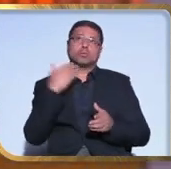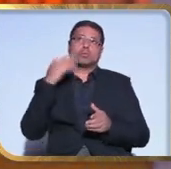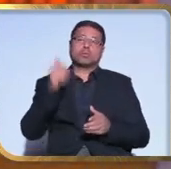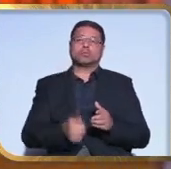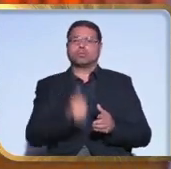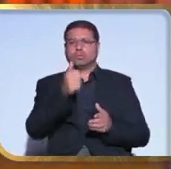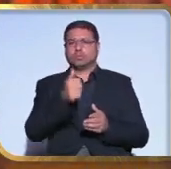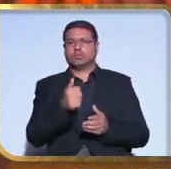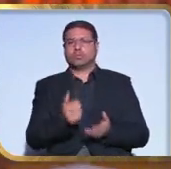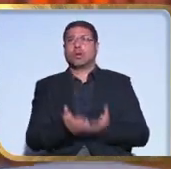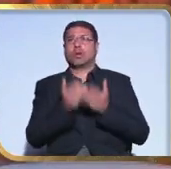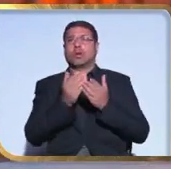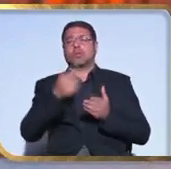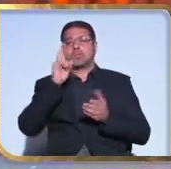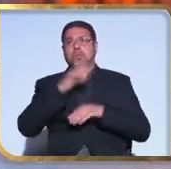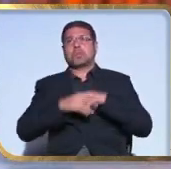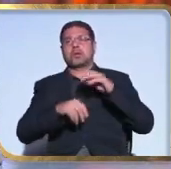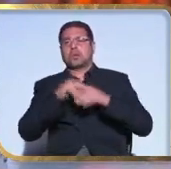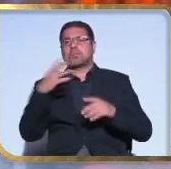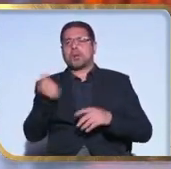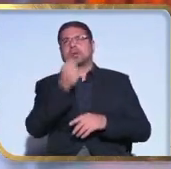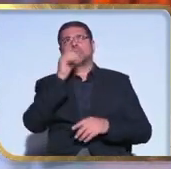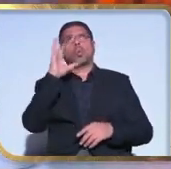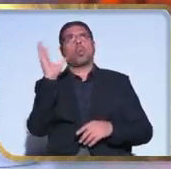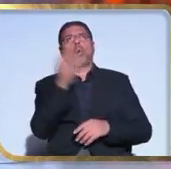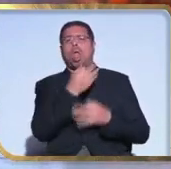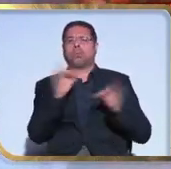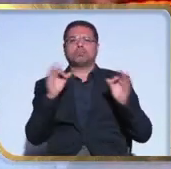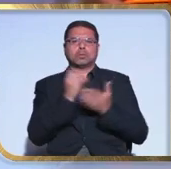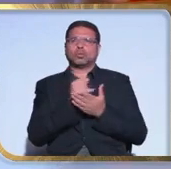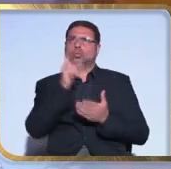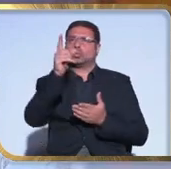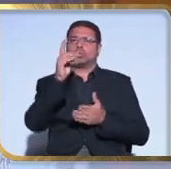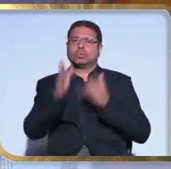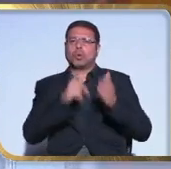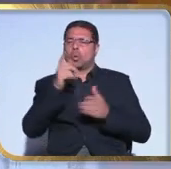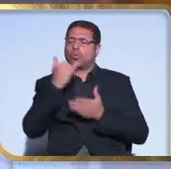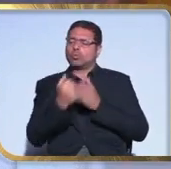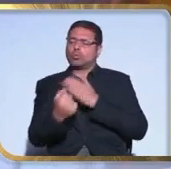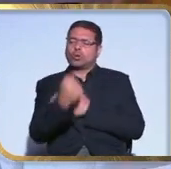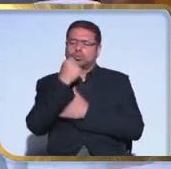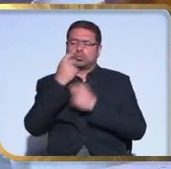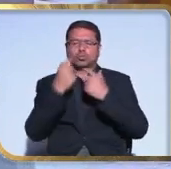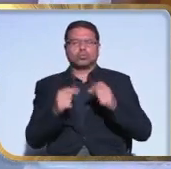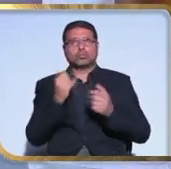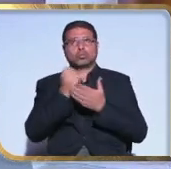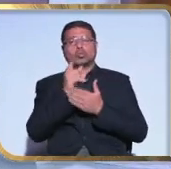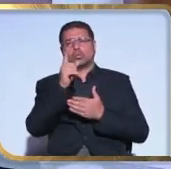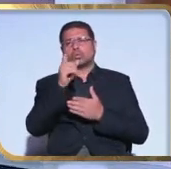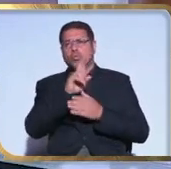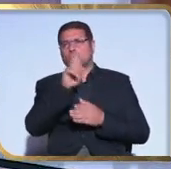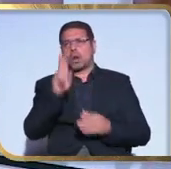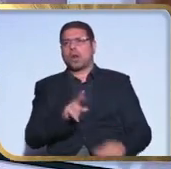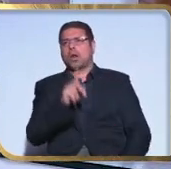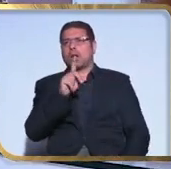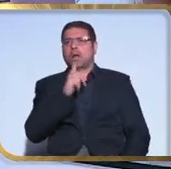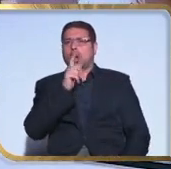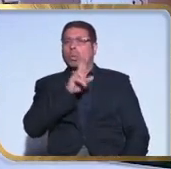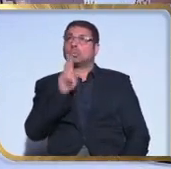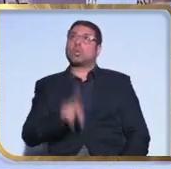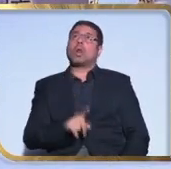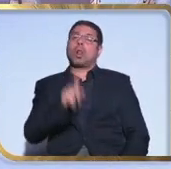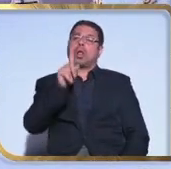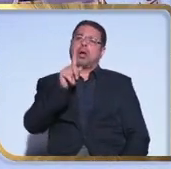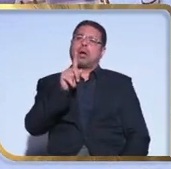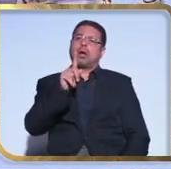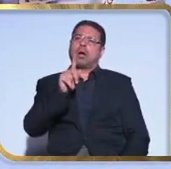عظيما يا من بيده ملكوت كل شيء انك على كل شيء قدير نسالك نسالك يا